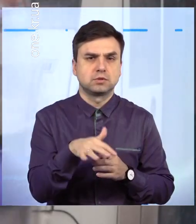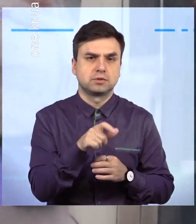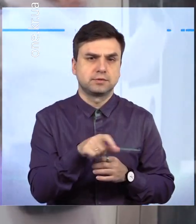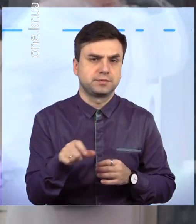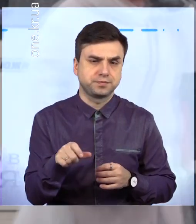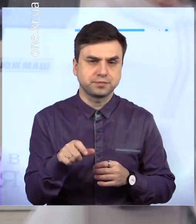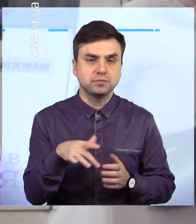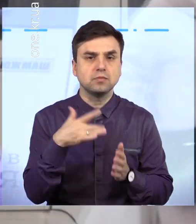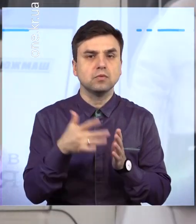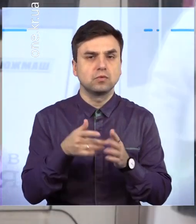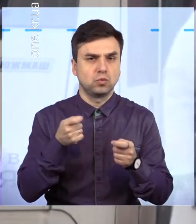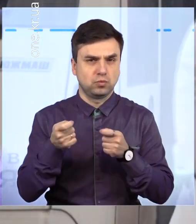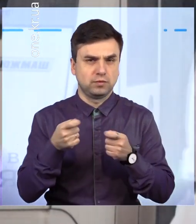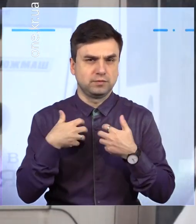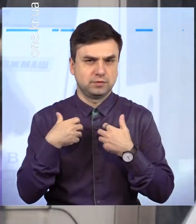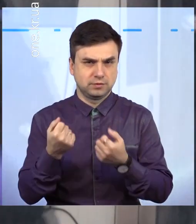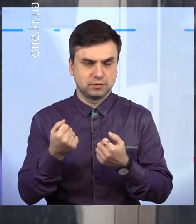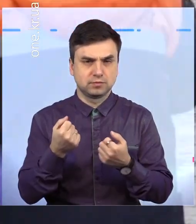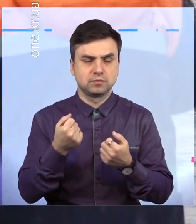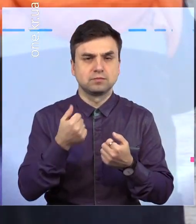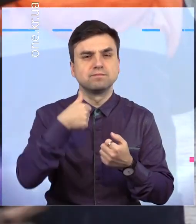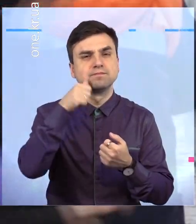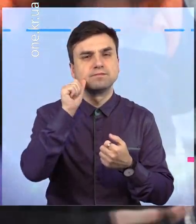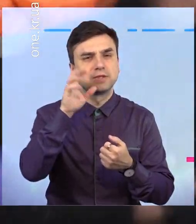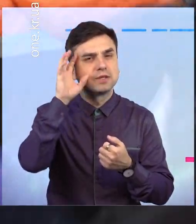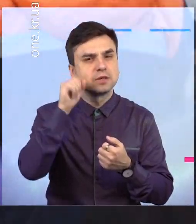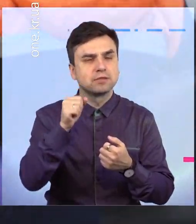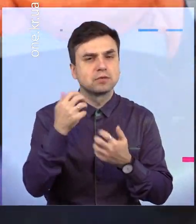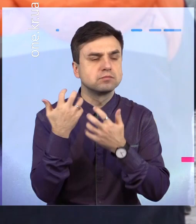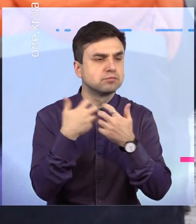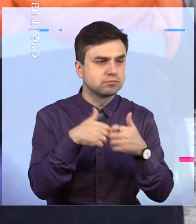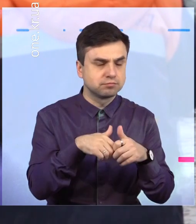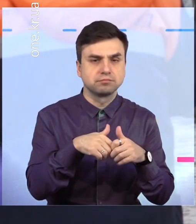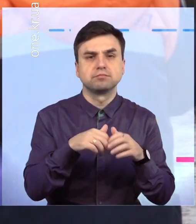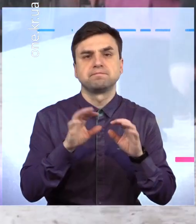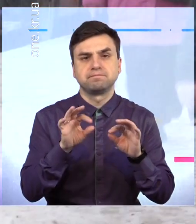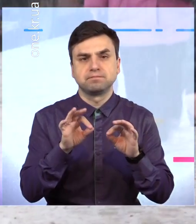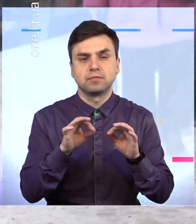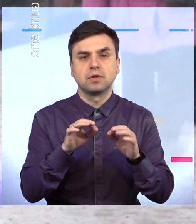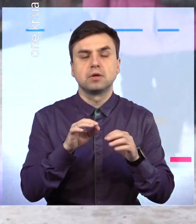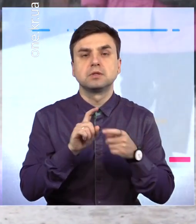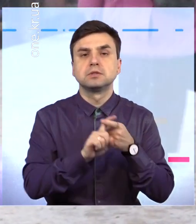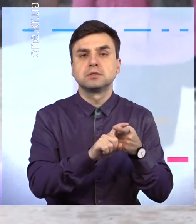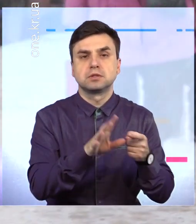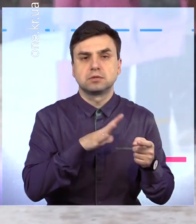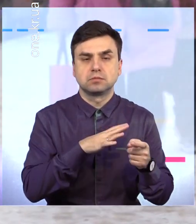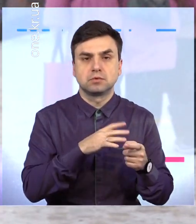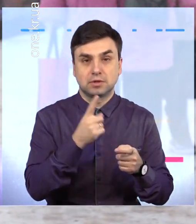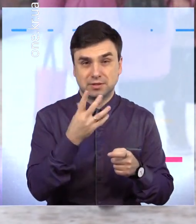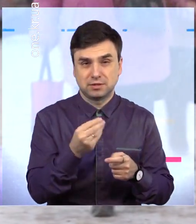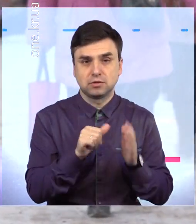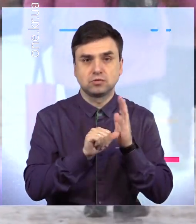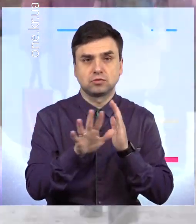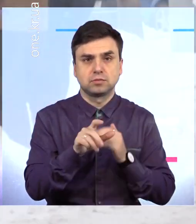За інформацією міського управління охорони здоров'я, за попередню добу у Кривоморозі ПЛР-тести виявили 65 нових випадків коронавірусної